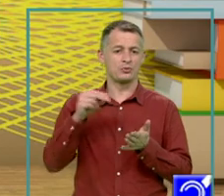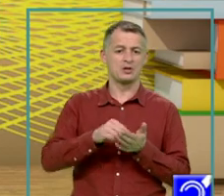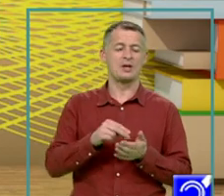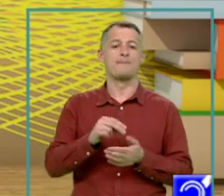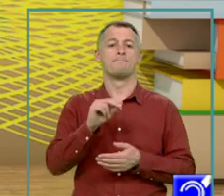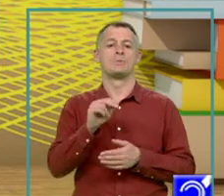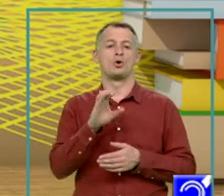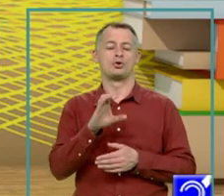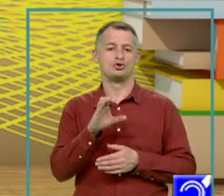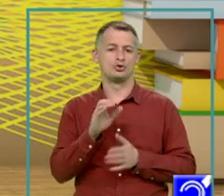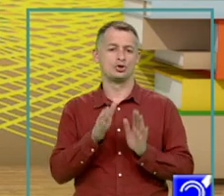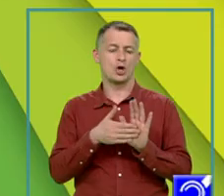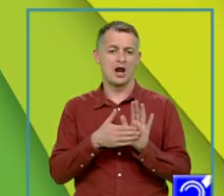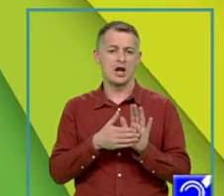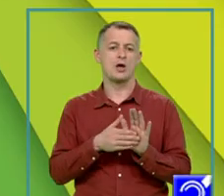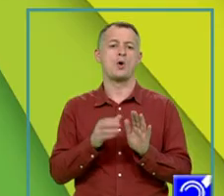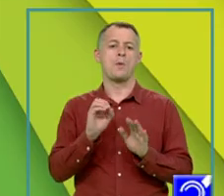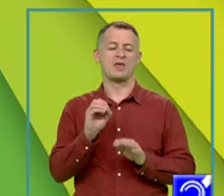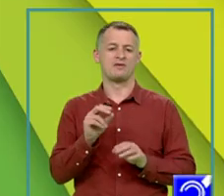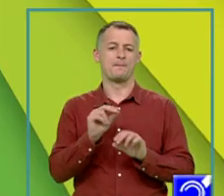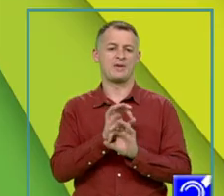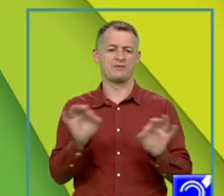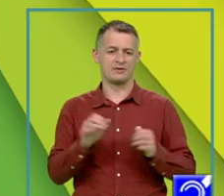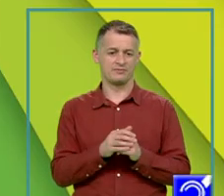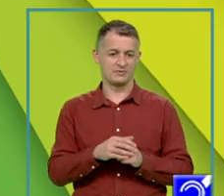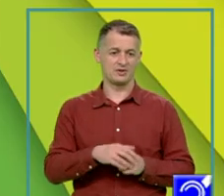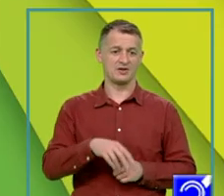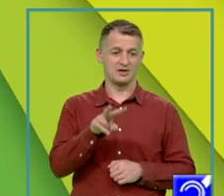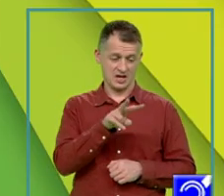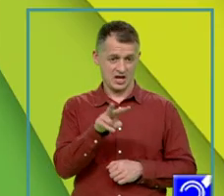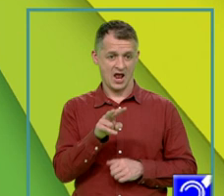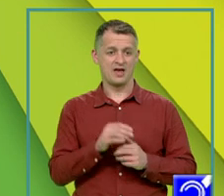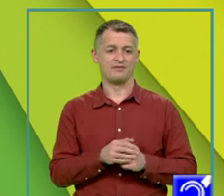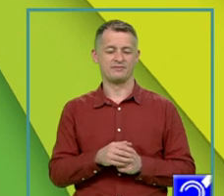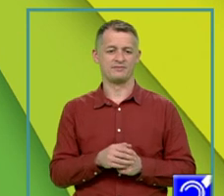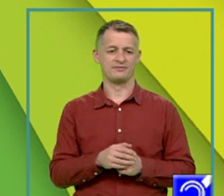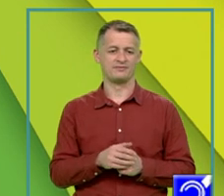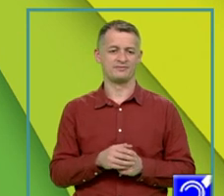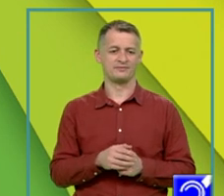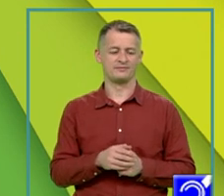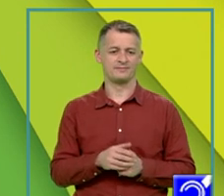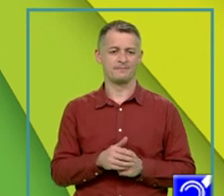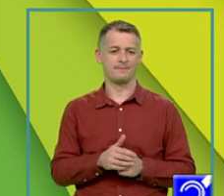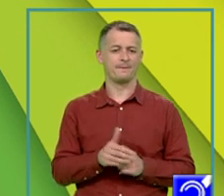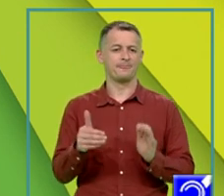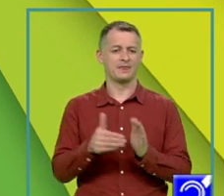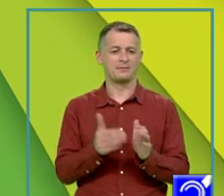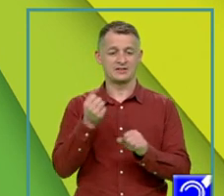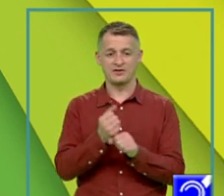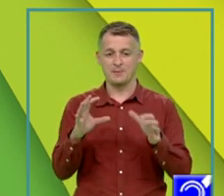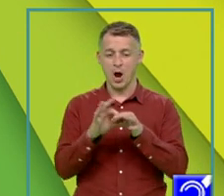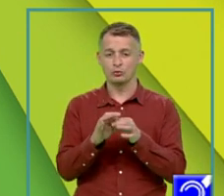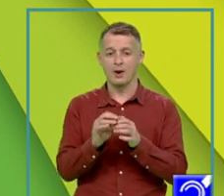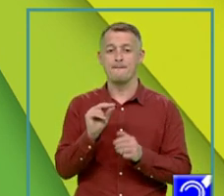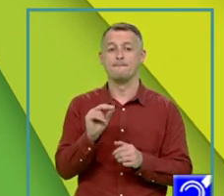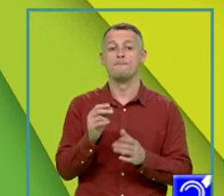fi Așadar Corina și Gabriela ele adică avem un subiect multiplu dar trebuie să facem acordul la plural